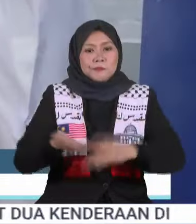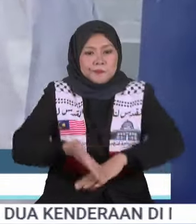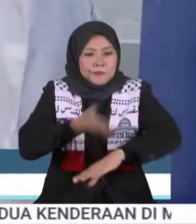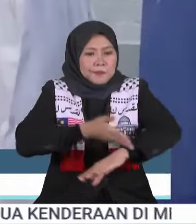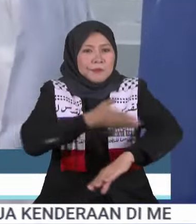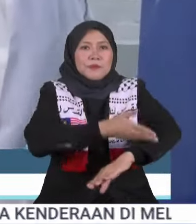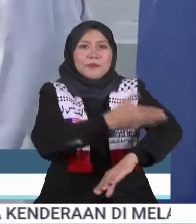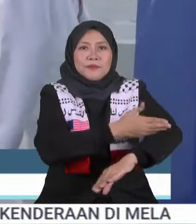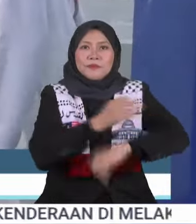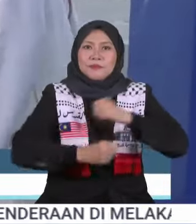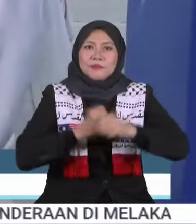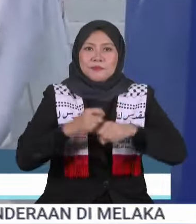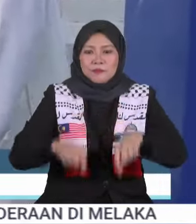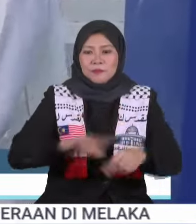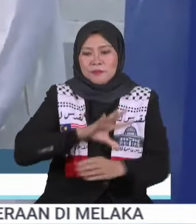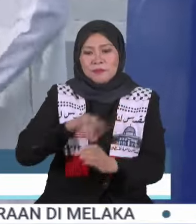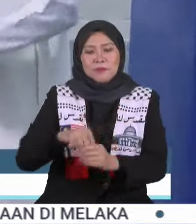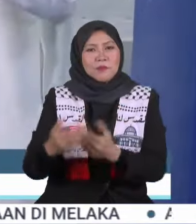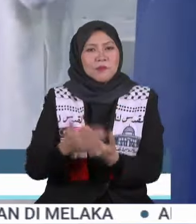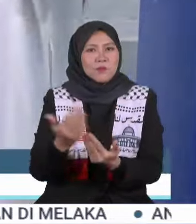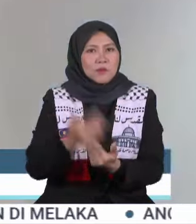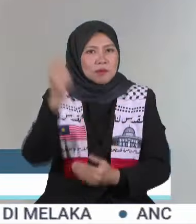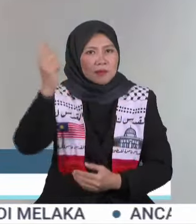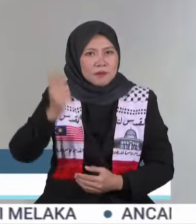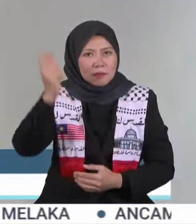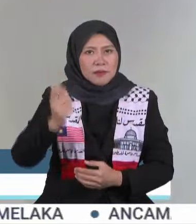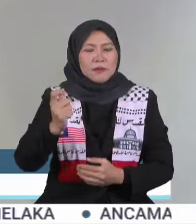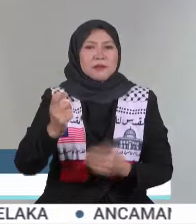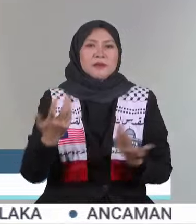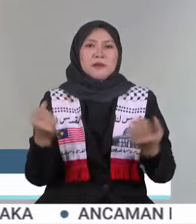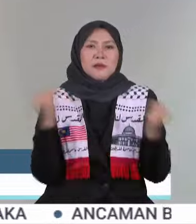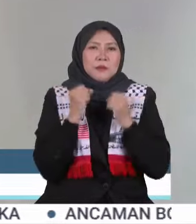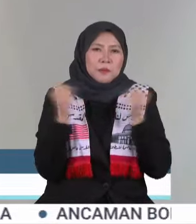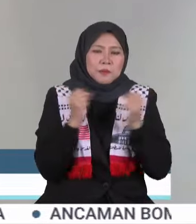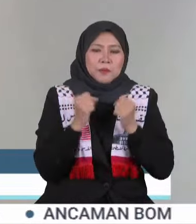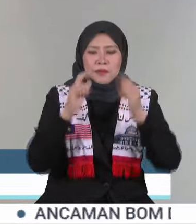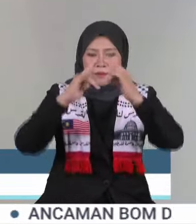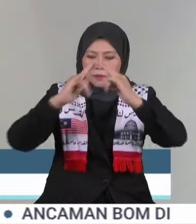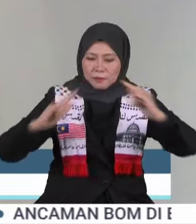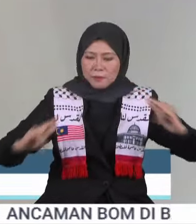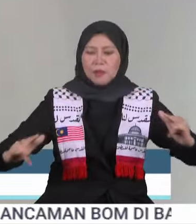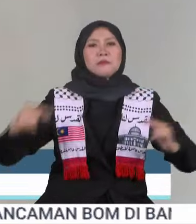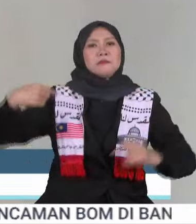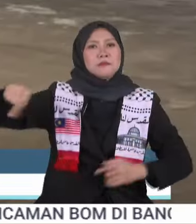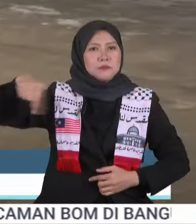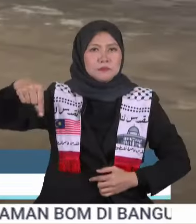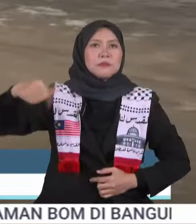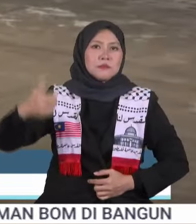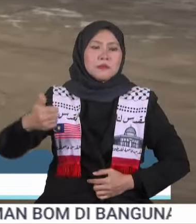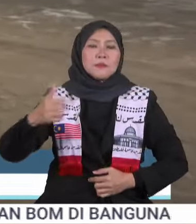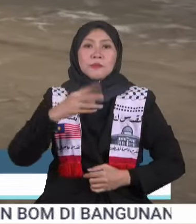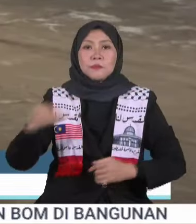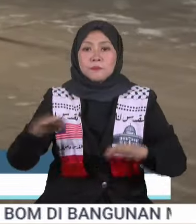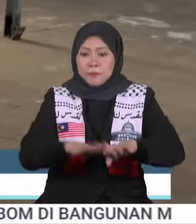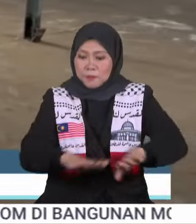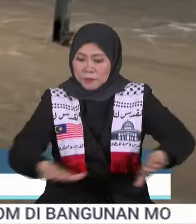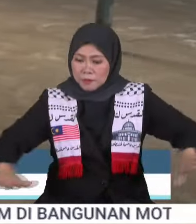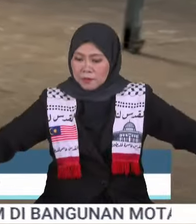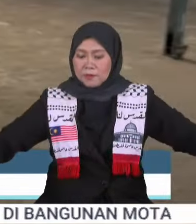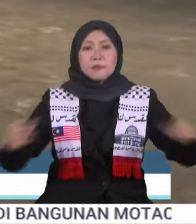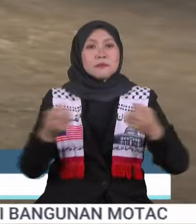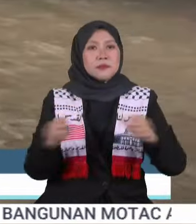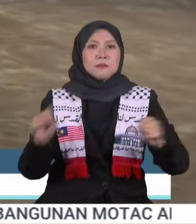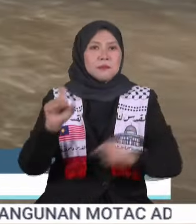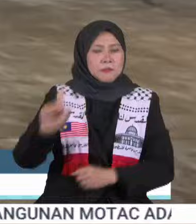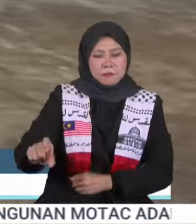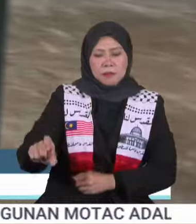penambahbaikan dilakukan tahun ini melibatkan kemudahan tandas, pendingin hawa dan kemah yang lebih berkualiti. Permaidani yang disediakan juga